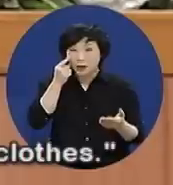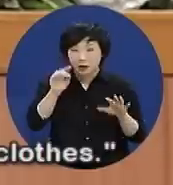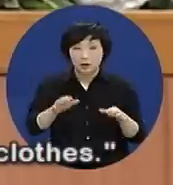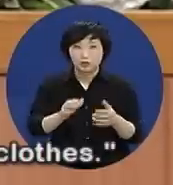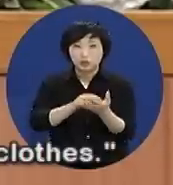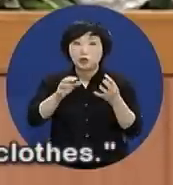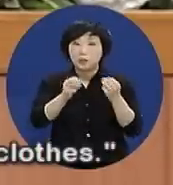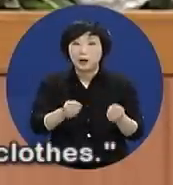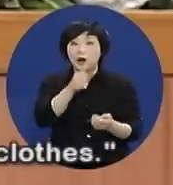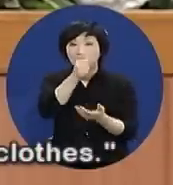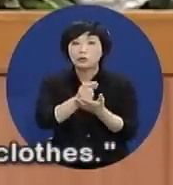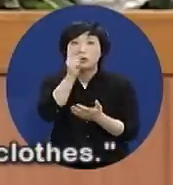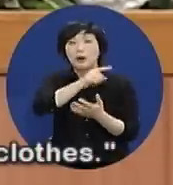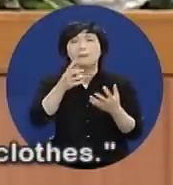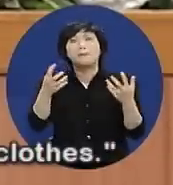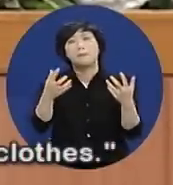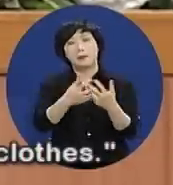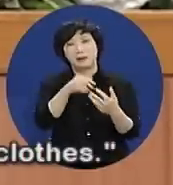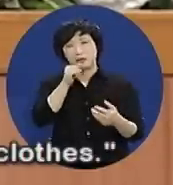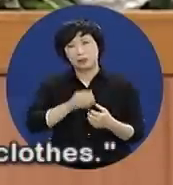とれをどうあるでしょう